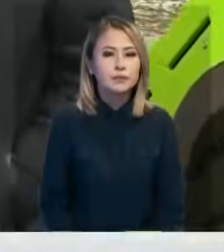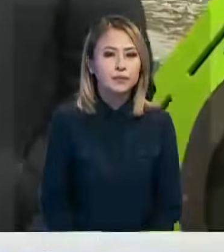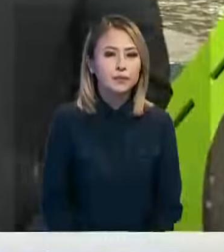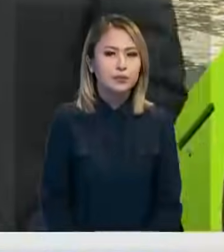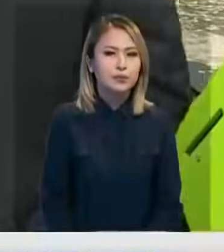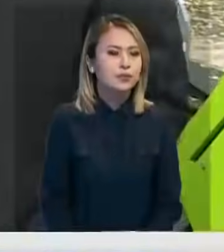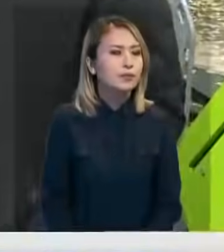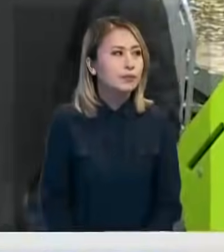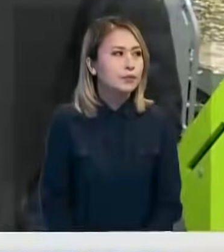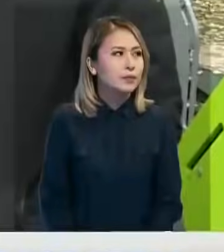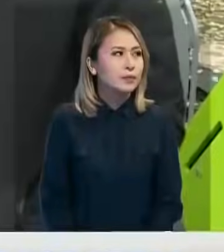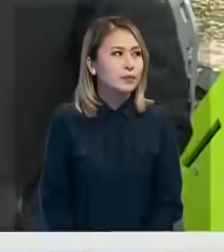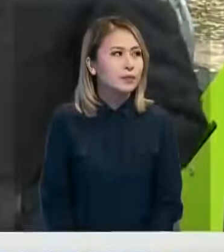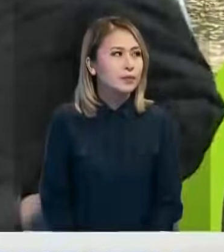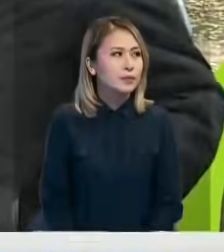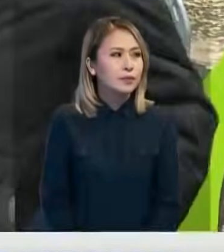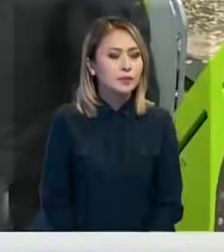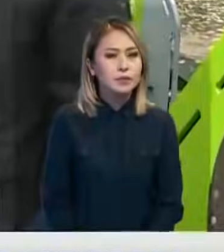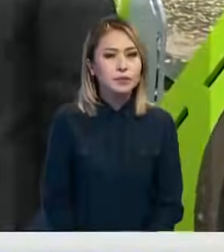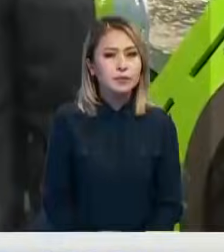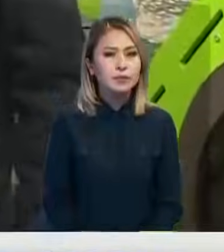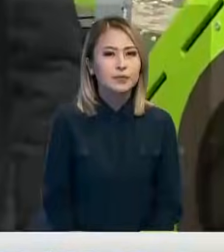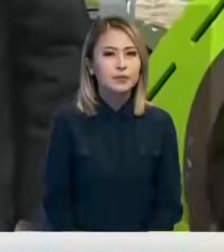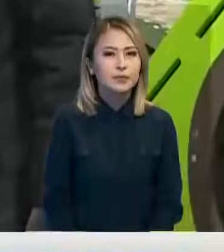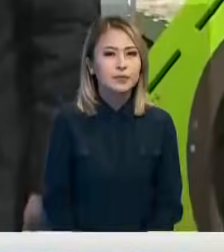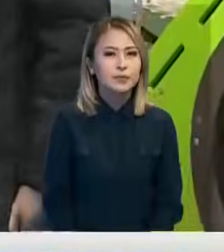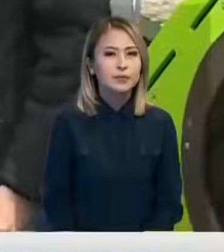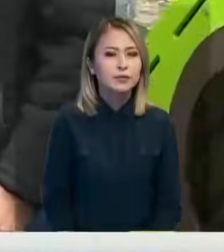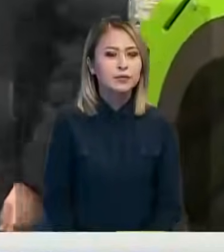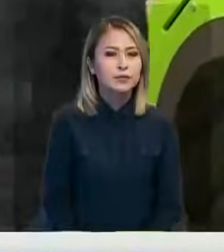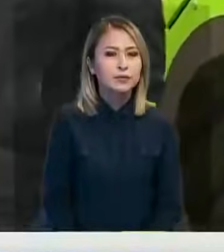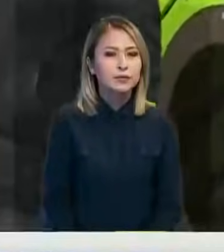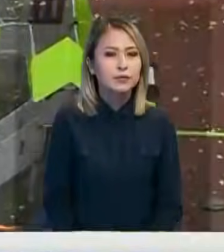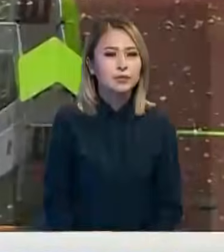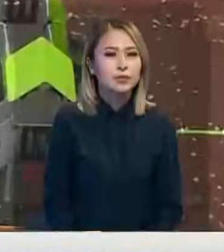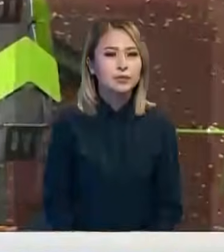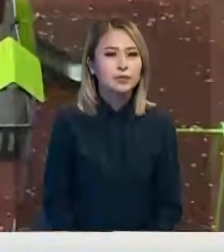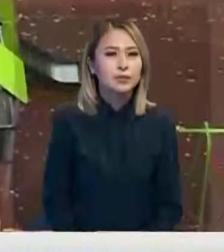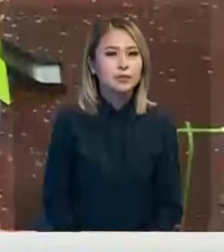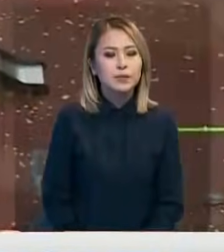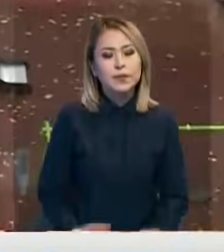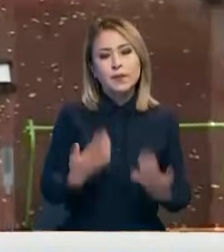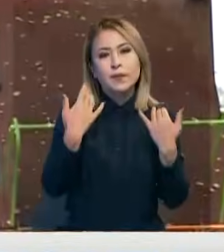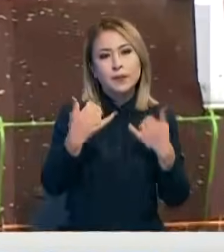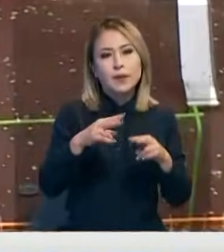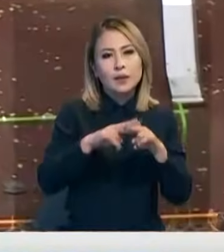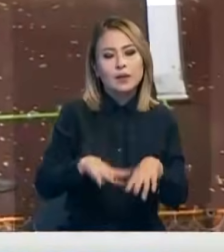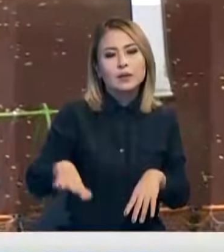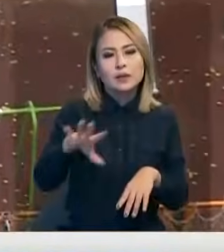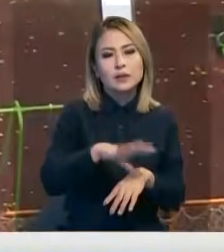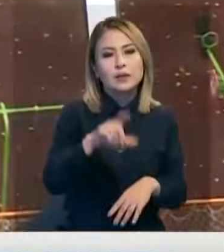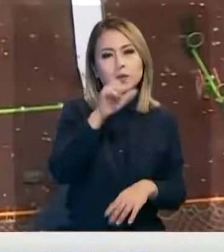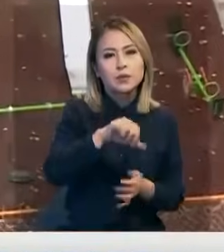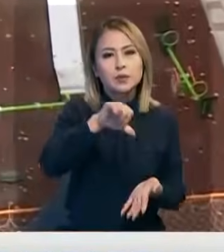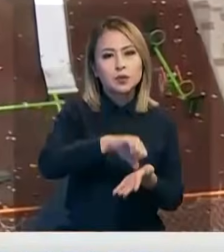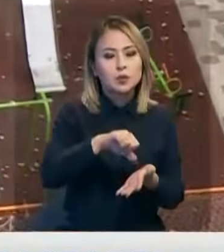Если ребенок падает, обязательно получил травму. Сейчас вот посмотрите, даже сделаны классики для девочек. Елордадағы бұл аула халық қатысатын